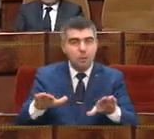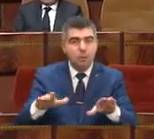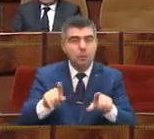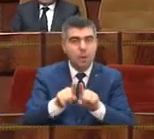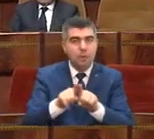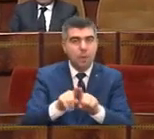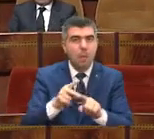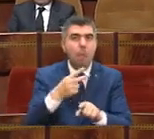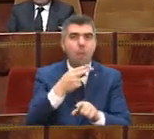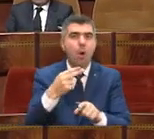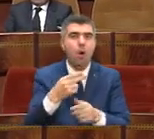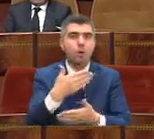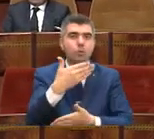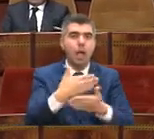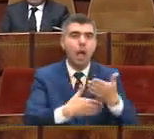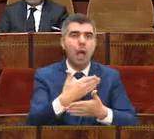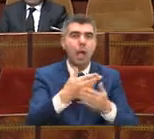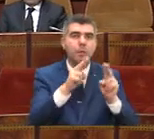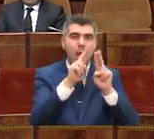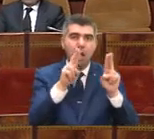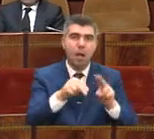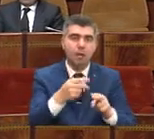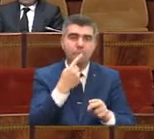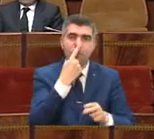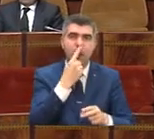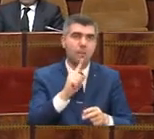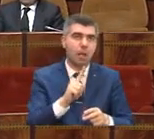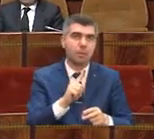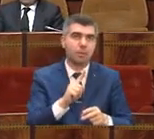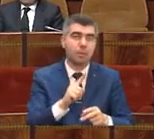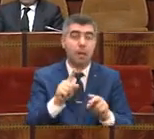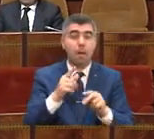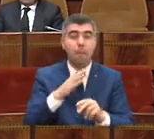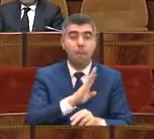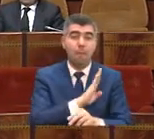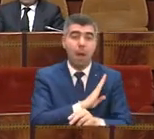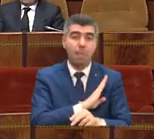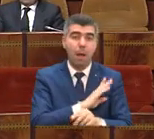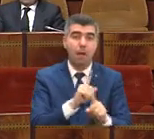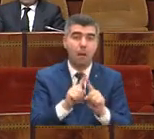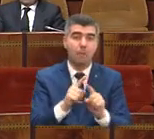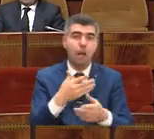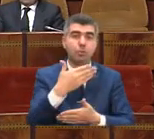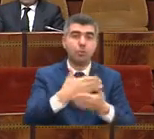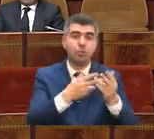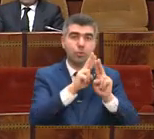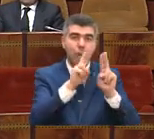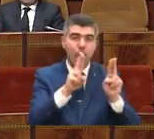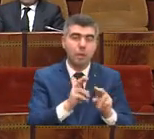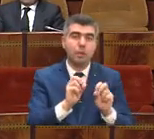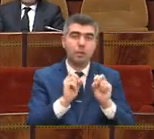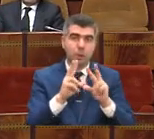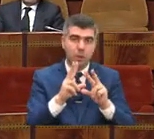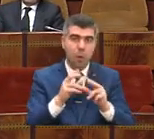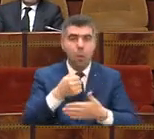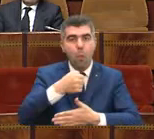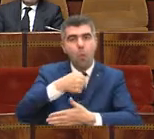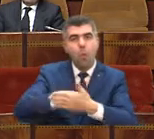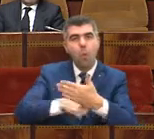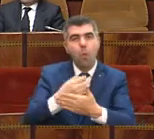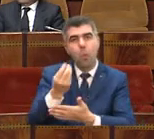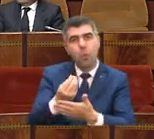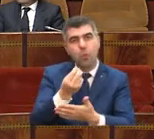الاسره مسجل كياخذ شهاده ديال التصرف وديال اسمه، واولاده الابناء